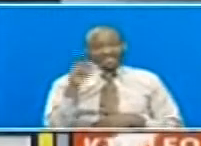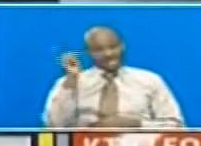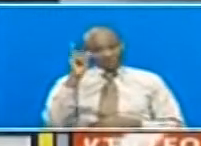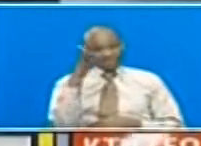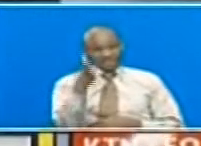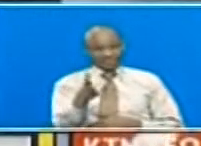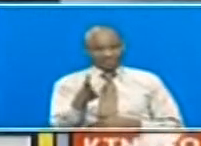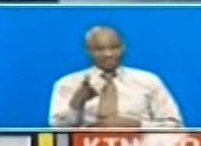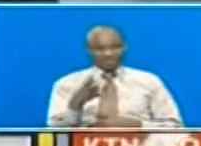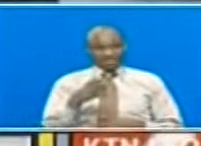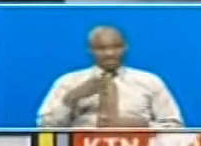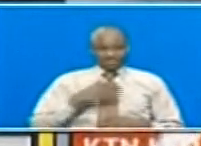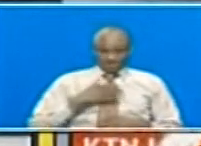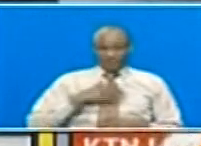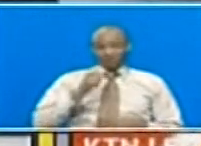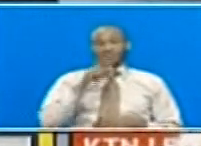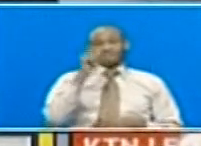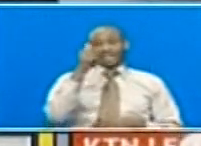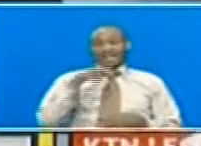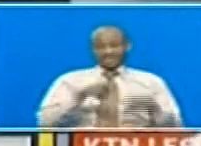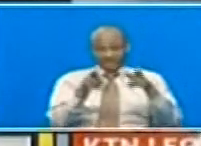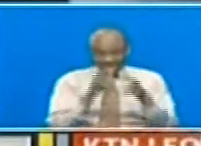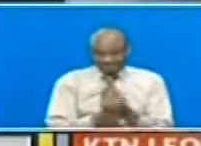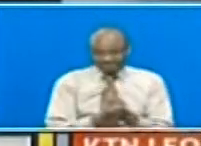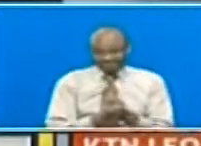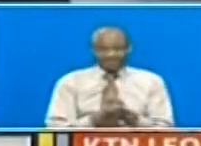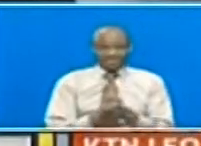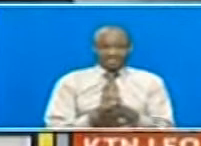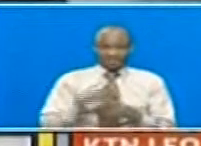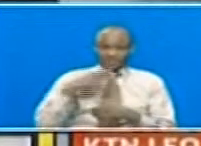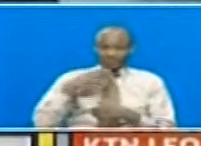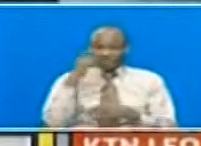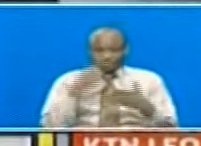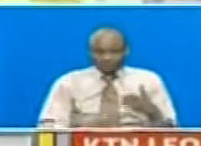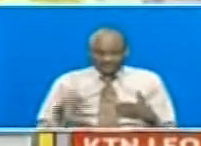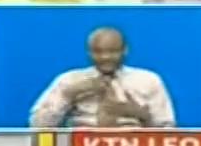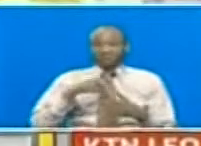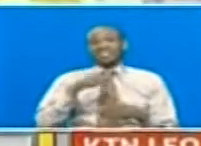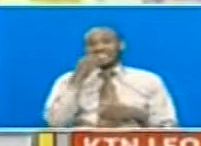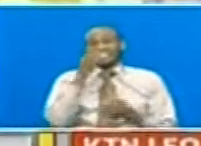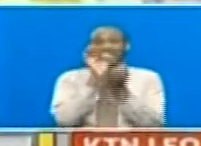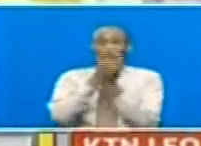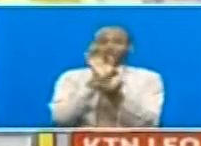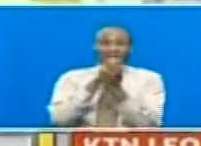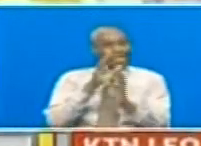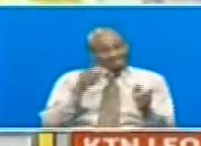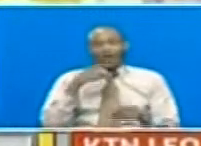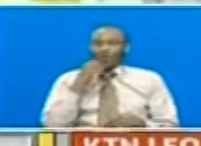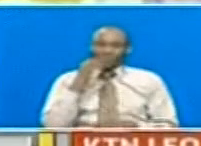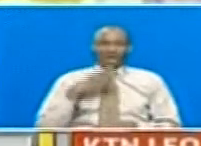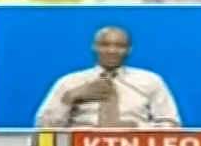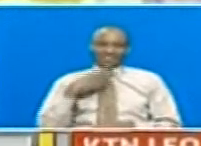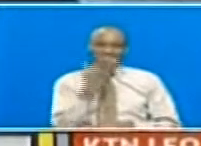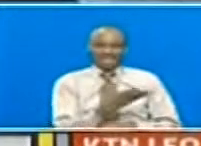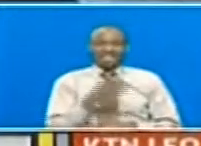Nairobi. Kwetu asili ni Tana River. Wale ambao wengine wanasema Tola Mamba huko, lakini huko ndiko kwetu. Na